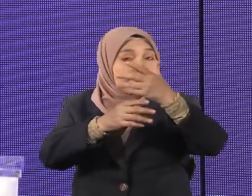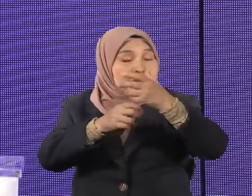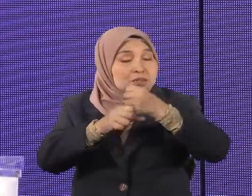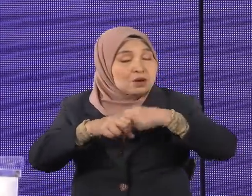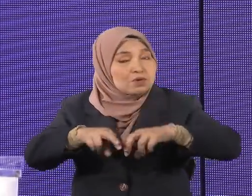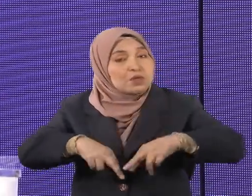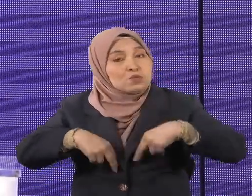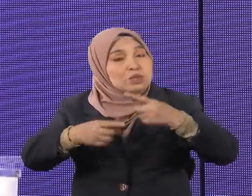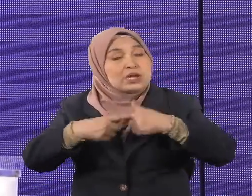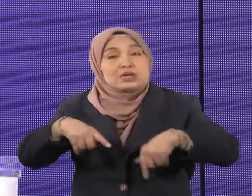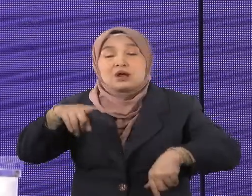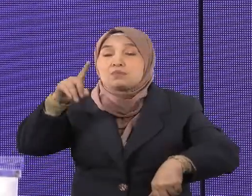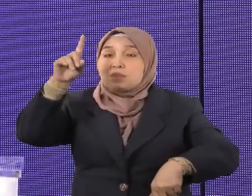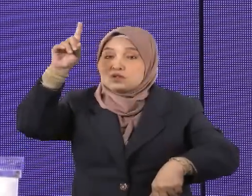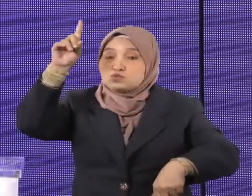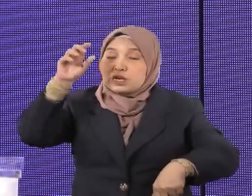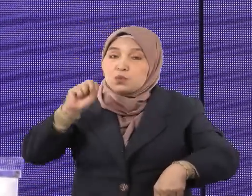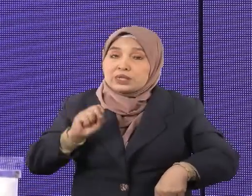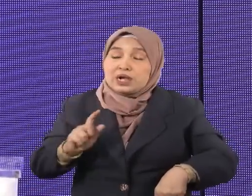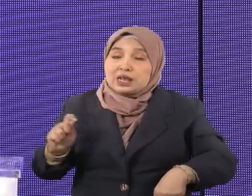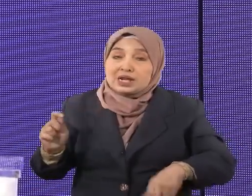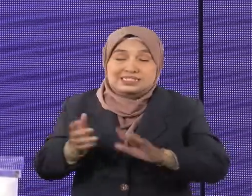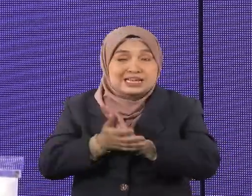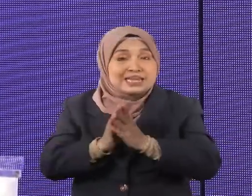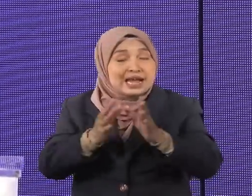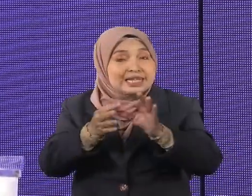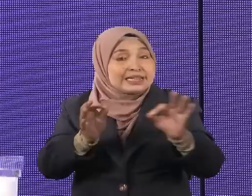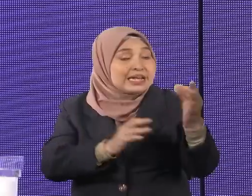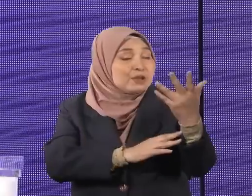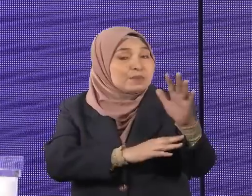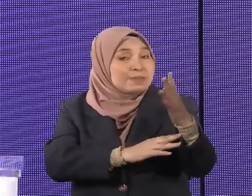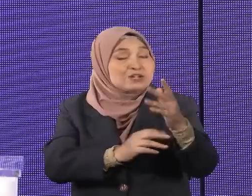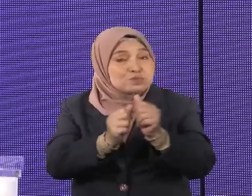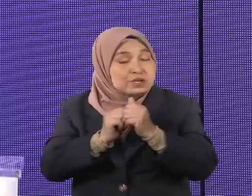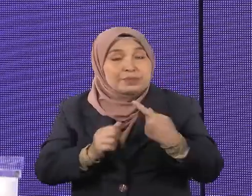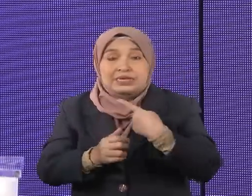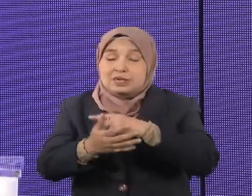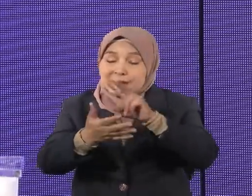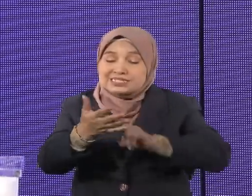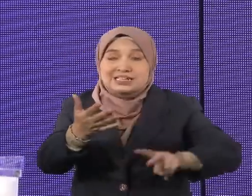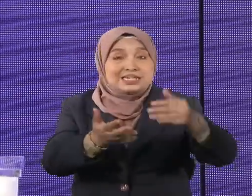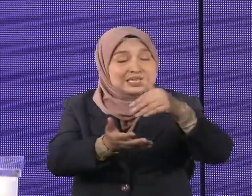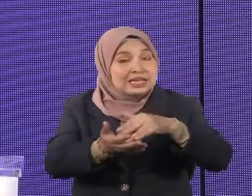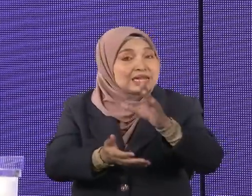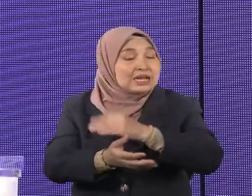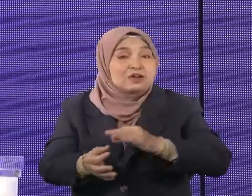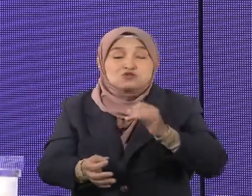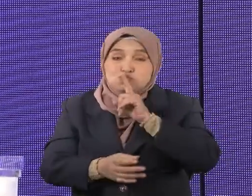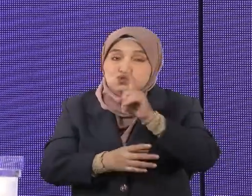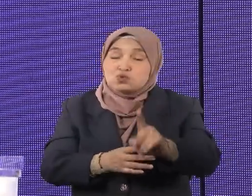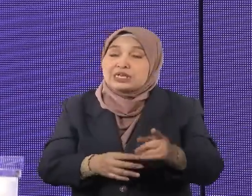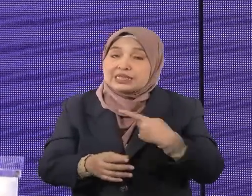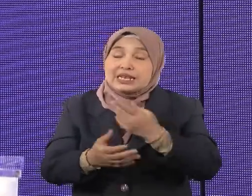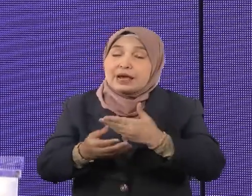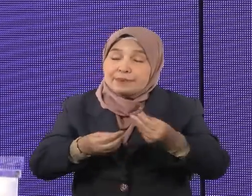redha daripada Allah Subhanahu Wa Taala. Jadi ayat yang ke-15 ini mari sama-sama kita baca sekali lagi dan sudah tentunya kita ingin